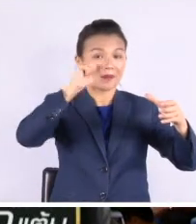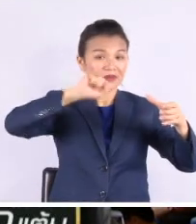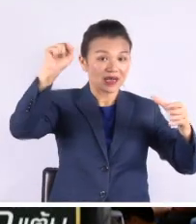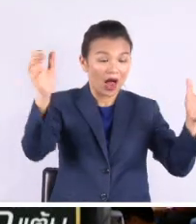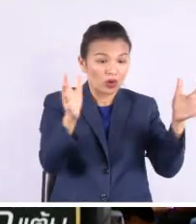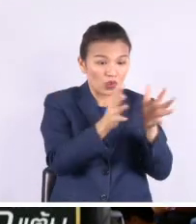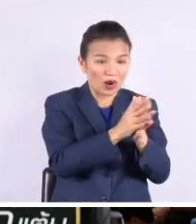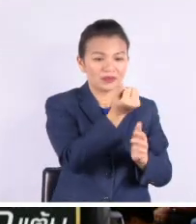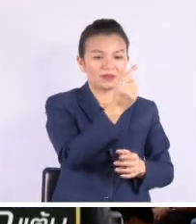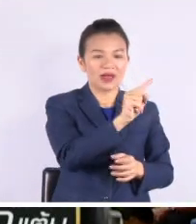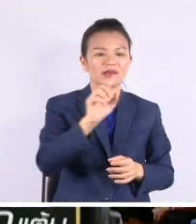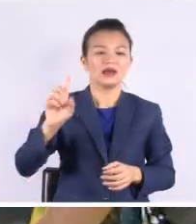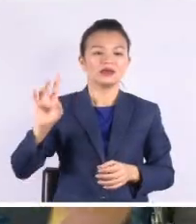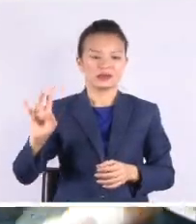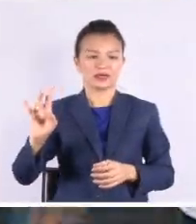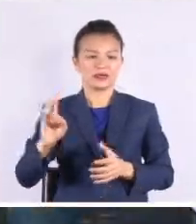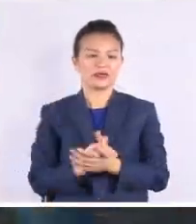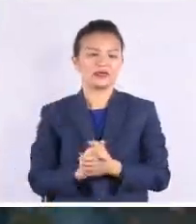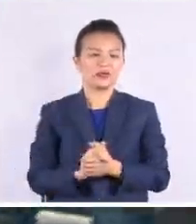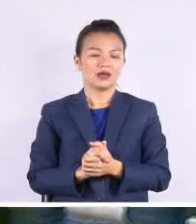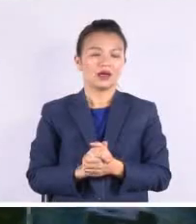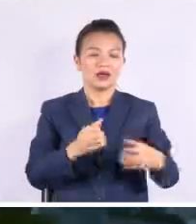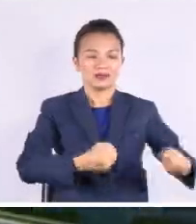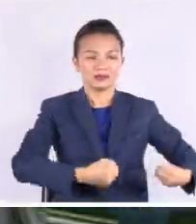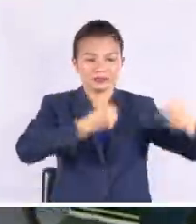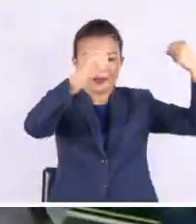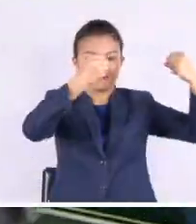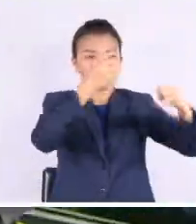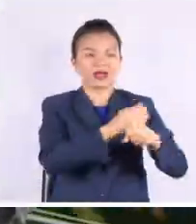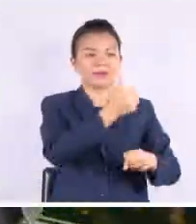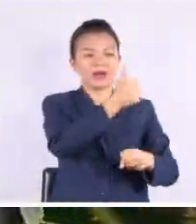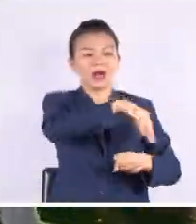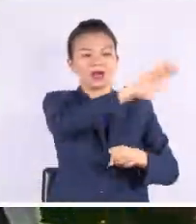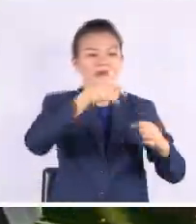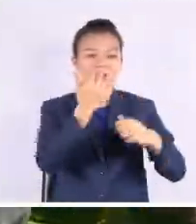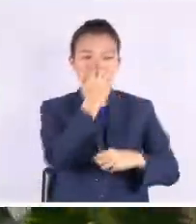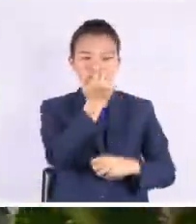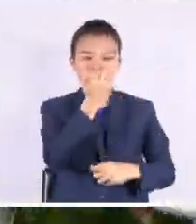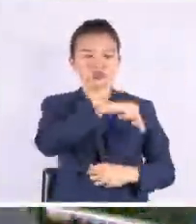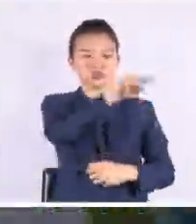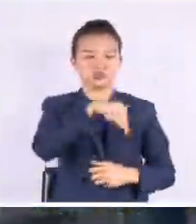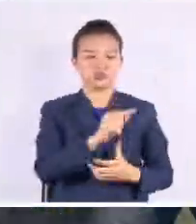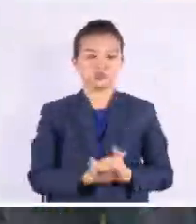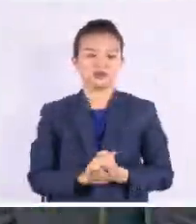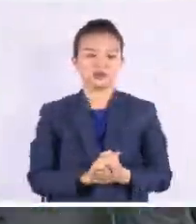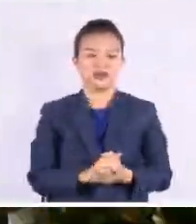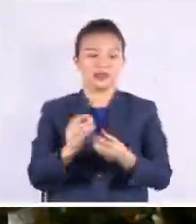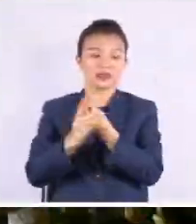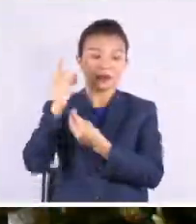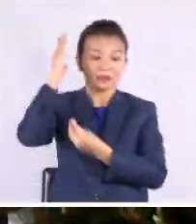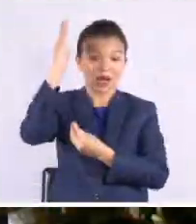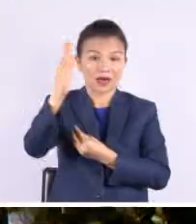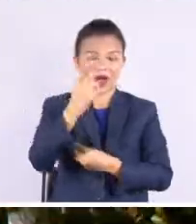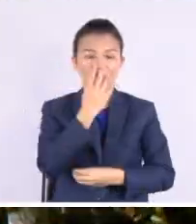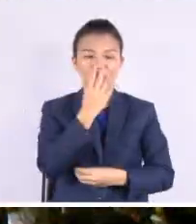คะแนน 11ต่อ 7นะครับคว้าแชมป์ซีซั่นนี้ไปคลองได้อย่างยิ่งใหญ่และสนุกสนานน่าประทับใจครับสัปดาห์หน้ายังติดตามอยู่